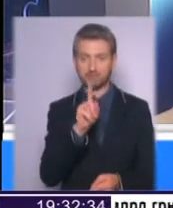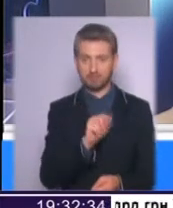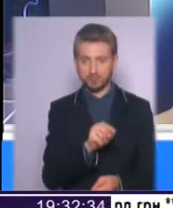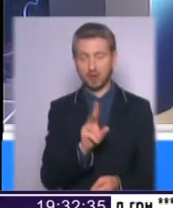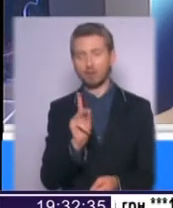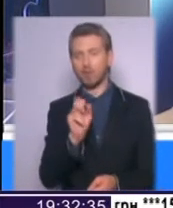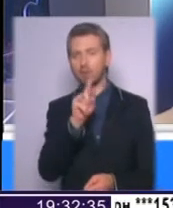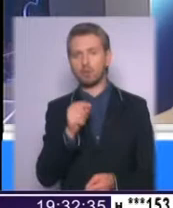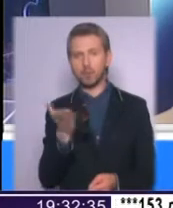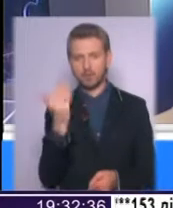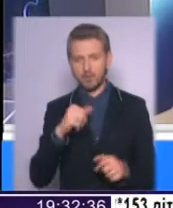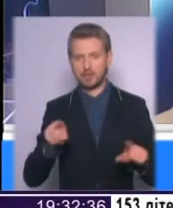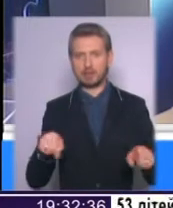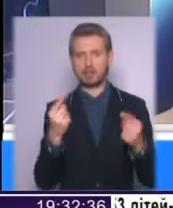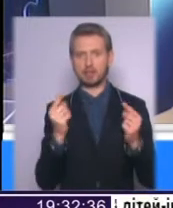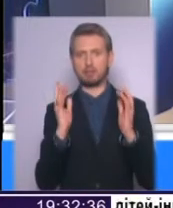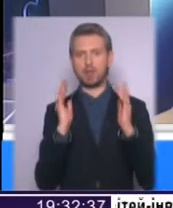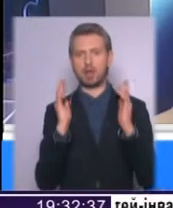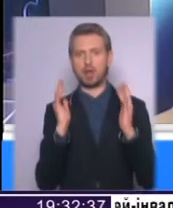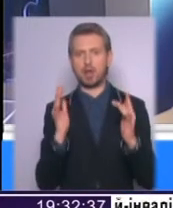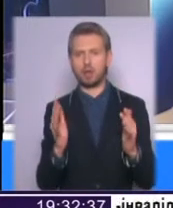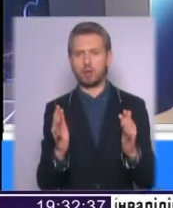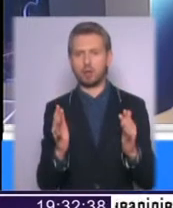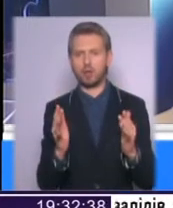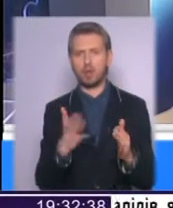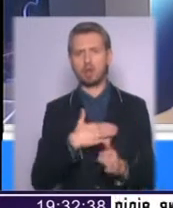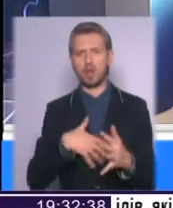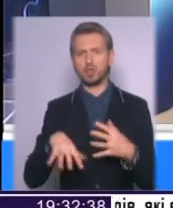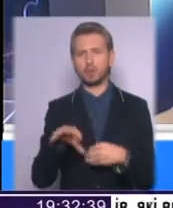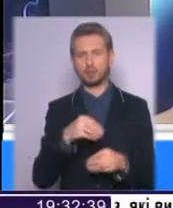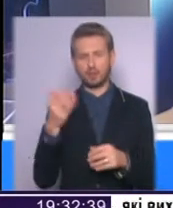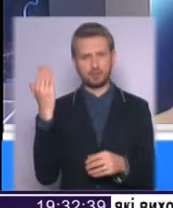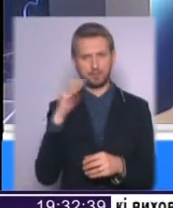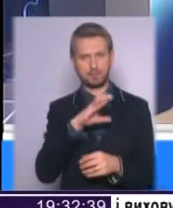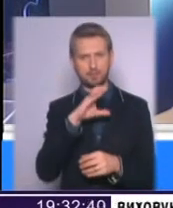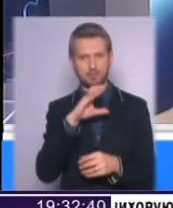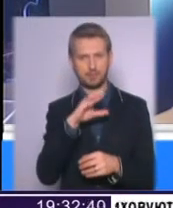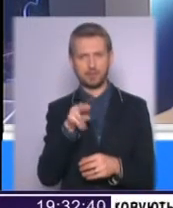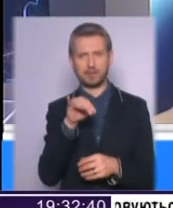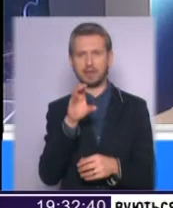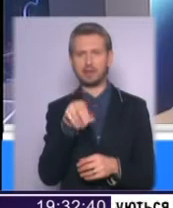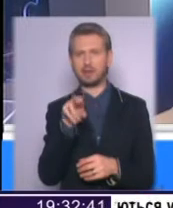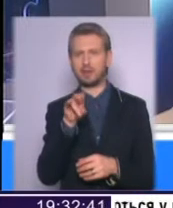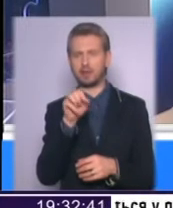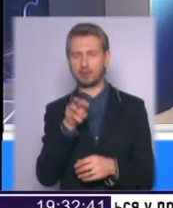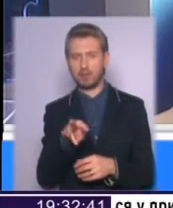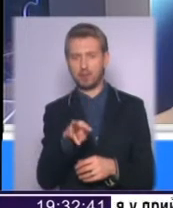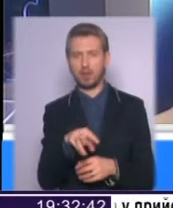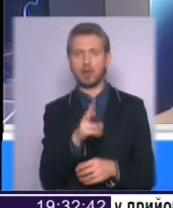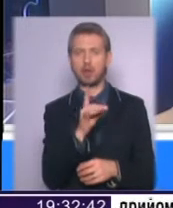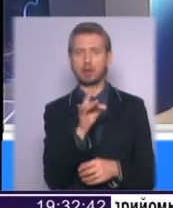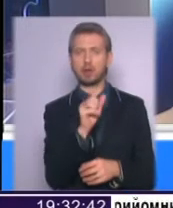Давайте создадим аллею президентам нашим всем. И начнем с Кравчука. Вот, Кравчуку поставим